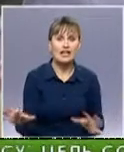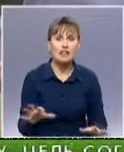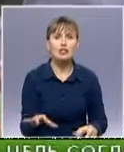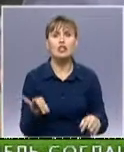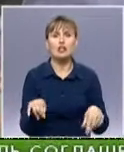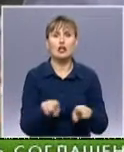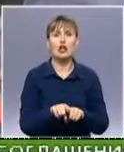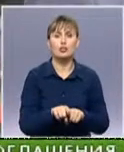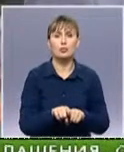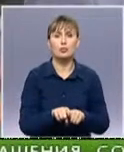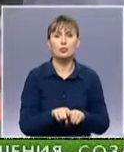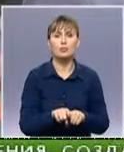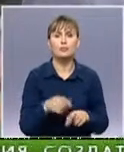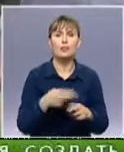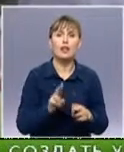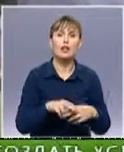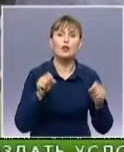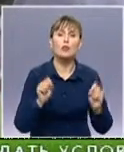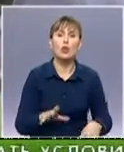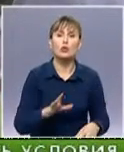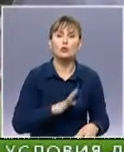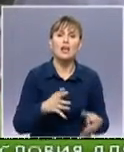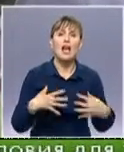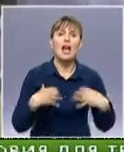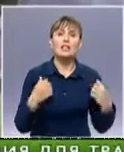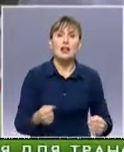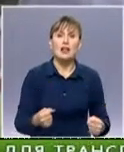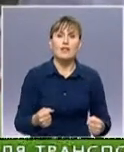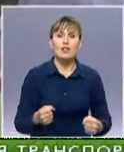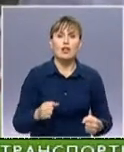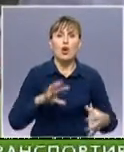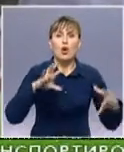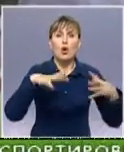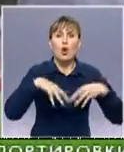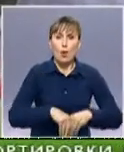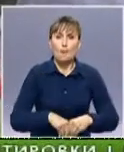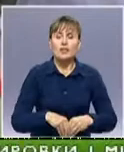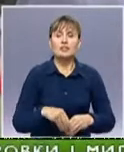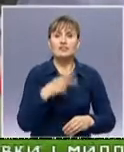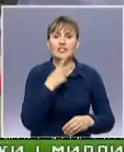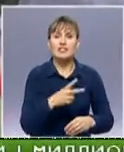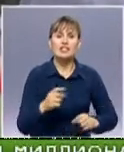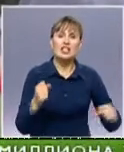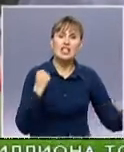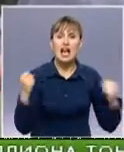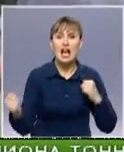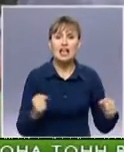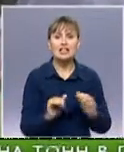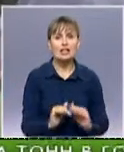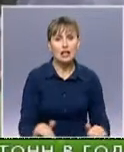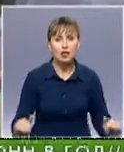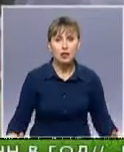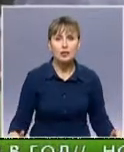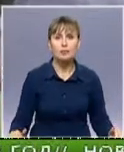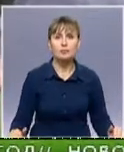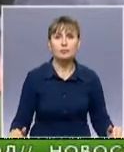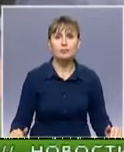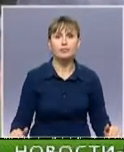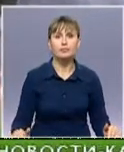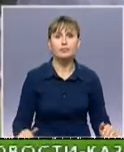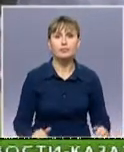также это могут быть оздоровительные комплексы, ну, в виде фитнес-залов, детские сады